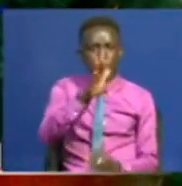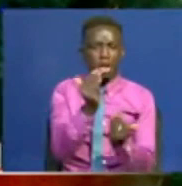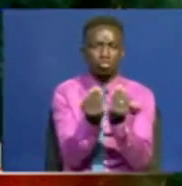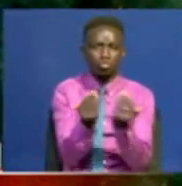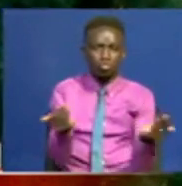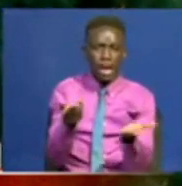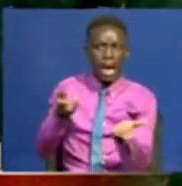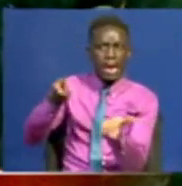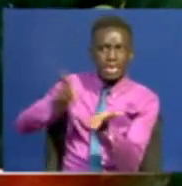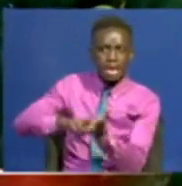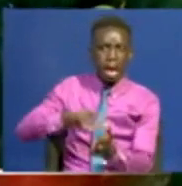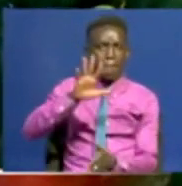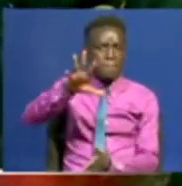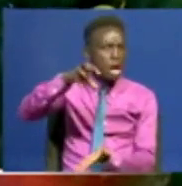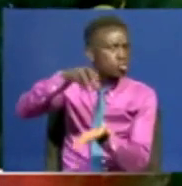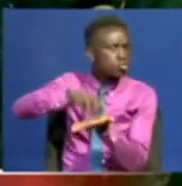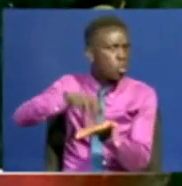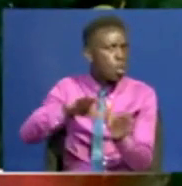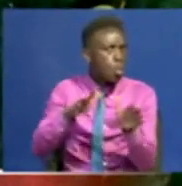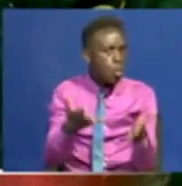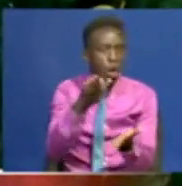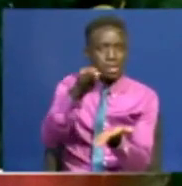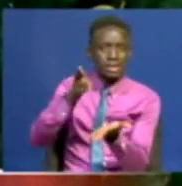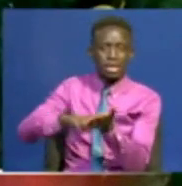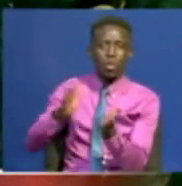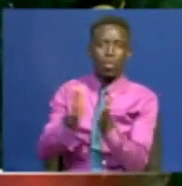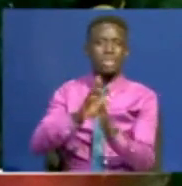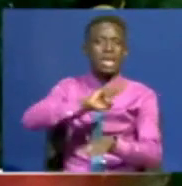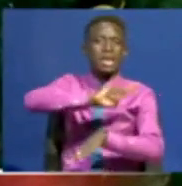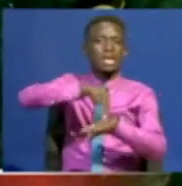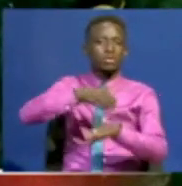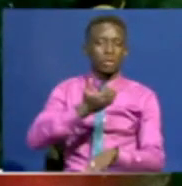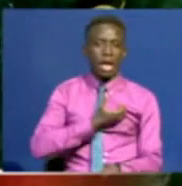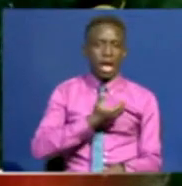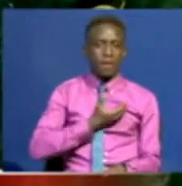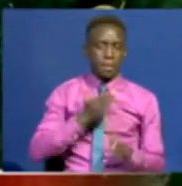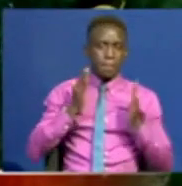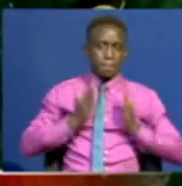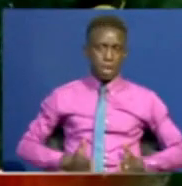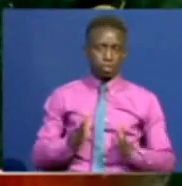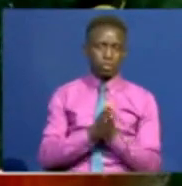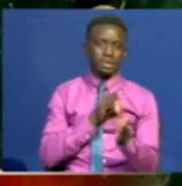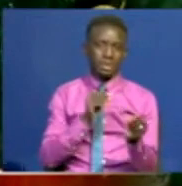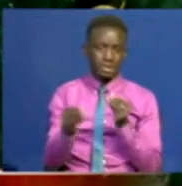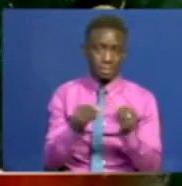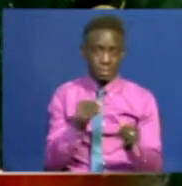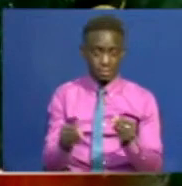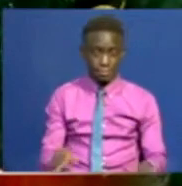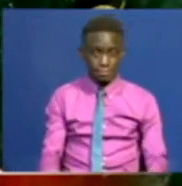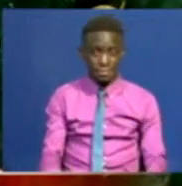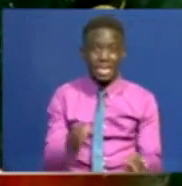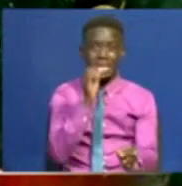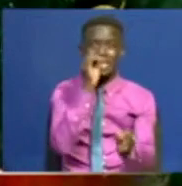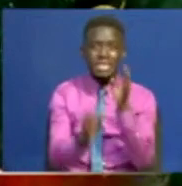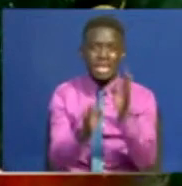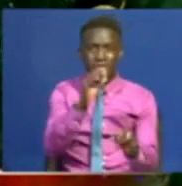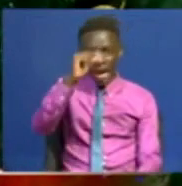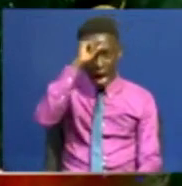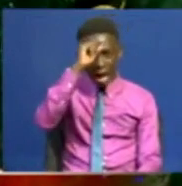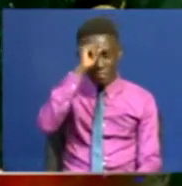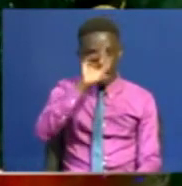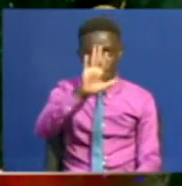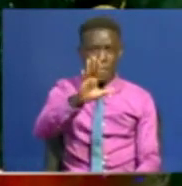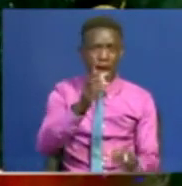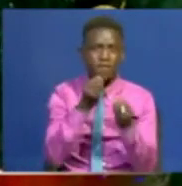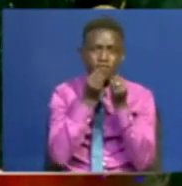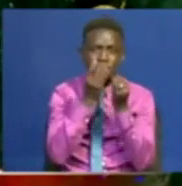your situation, with the National Council of Persons Living with Disabilities. If the government has your data,